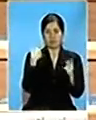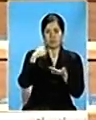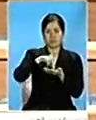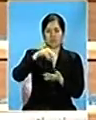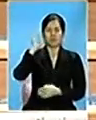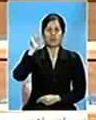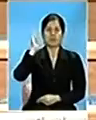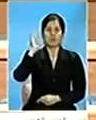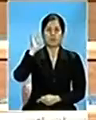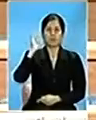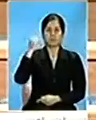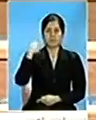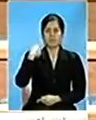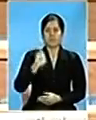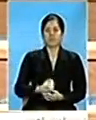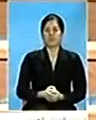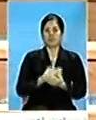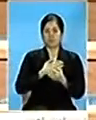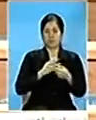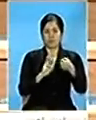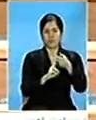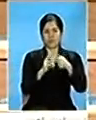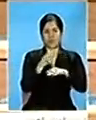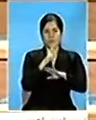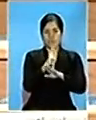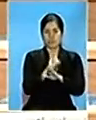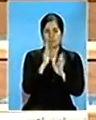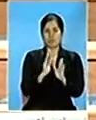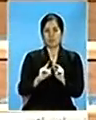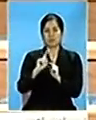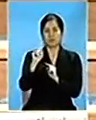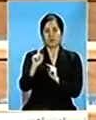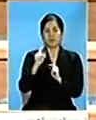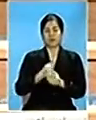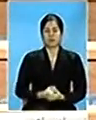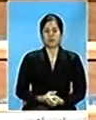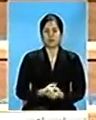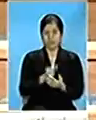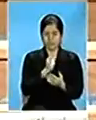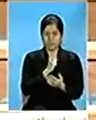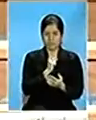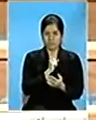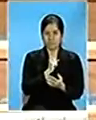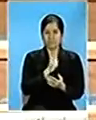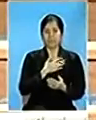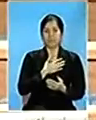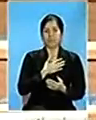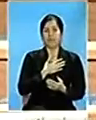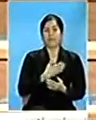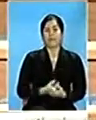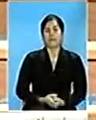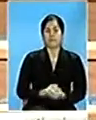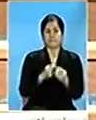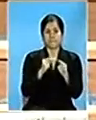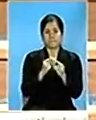ายด้วยส่วนผมนั้นเป็นรองประธานคนที่หนึ่งท่านประธานครับและผมได้รับ